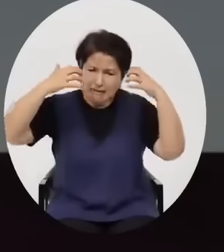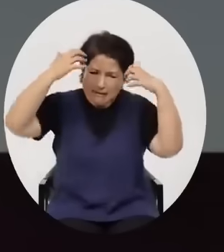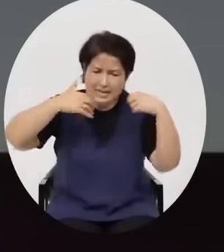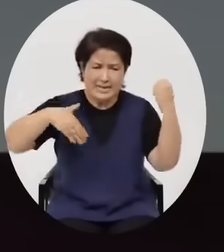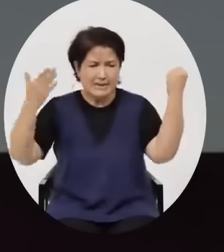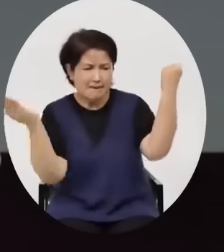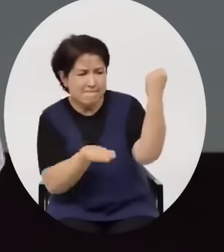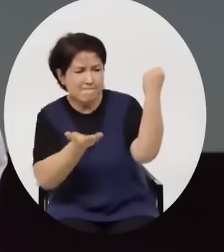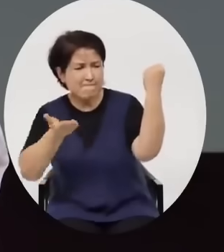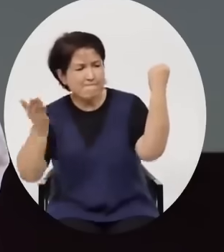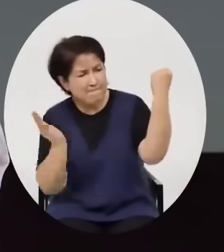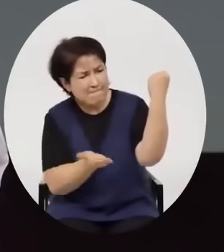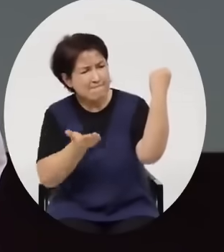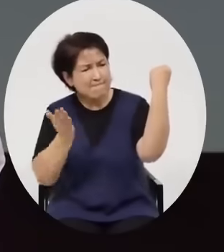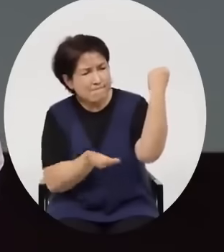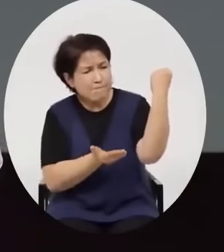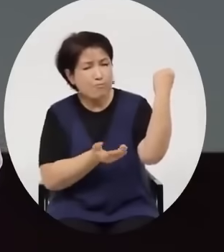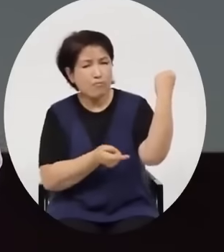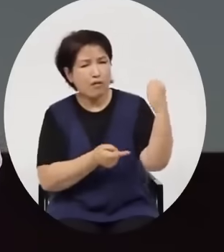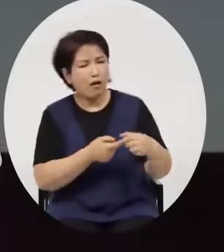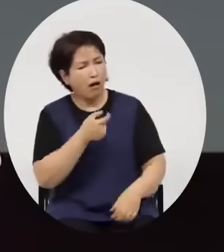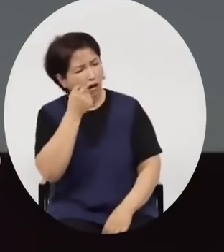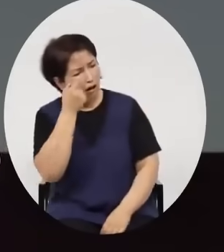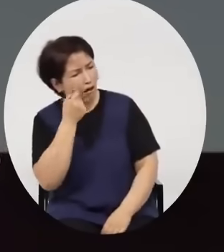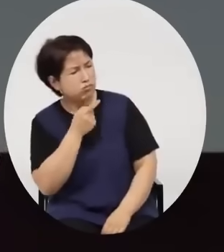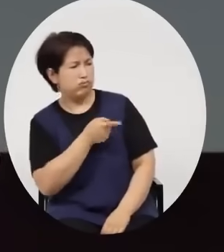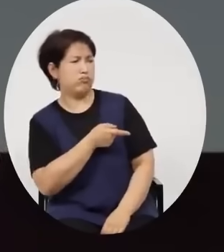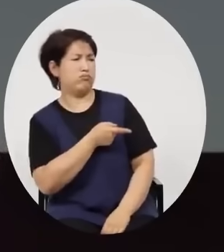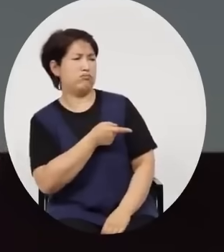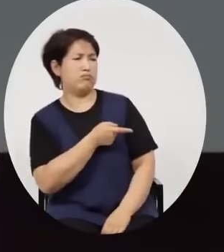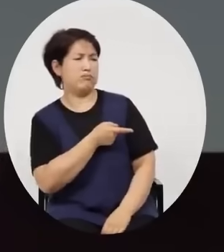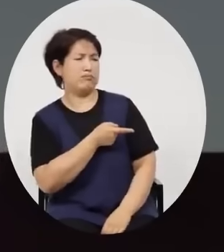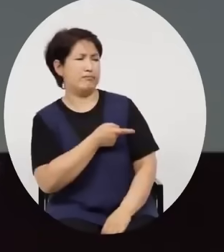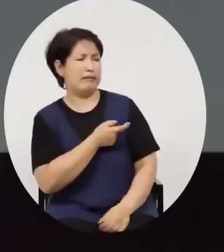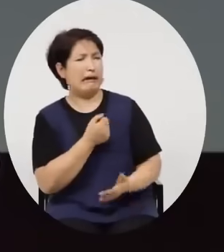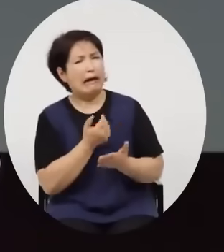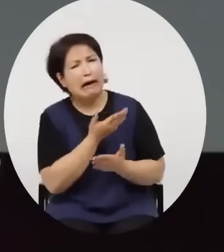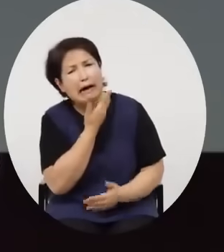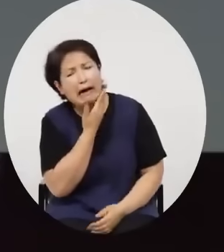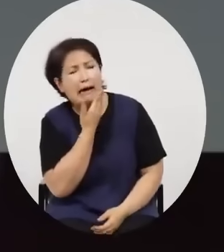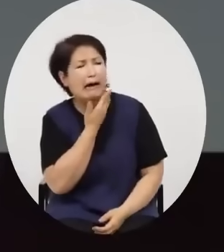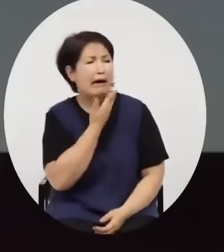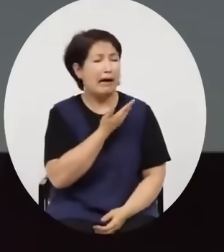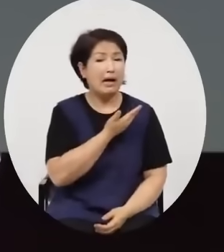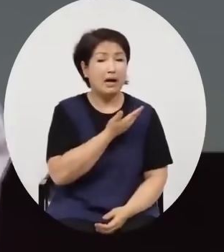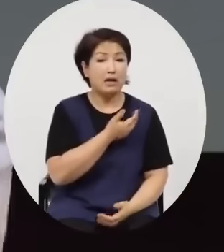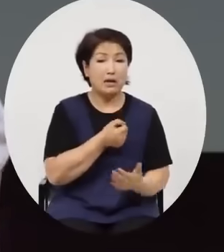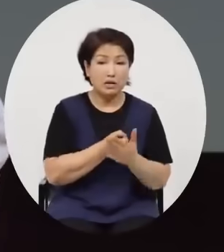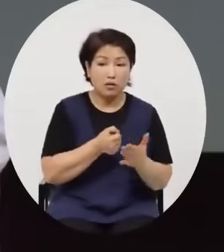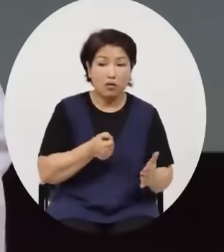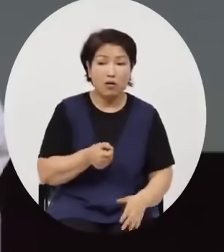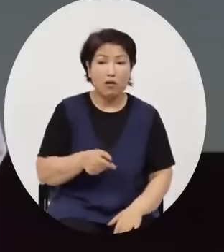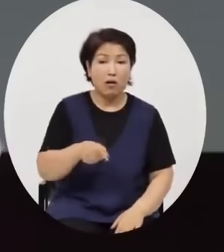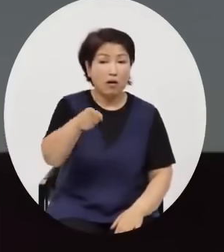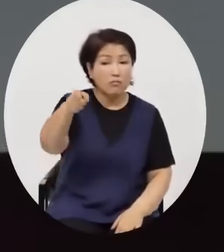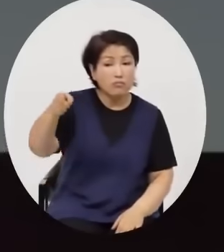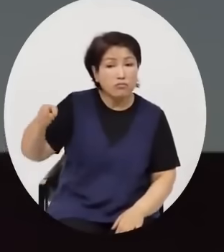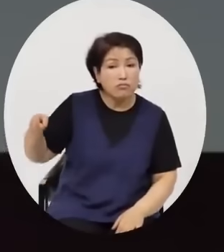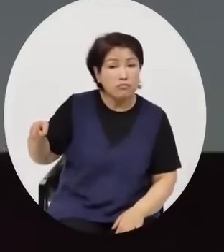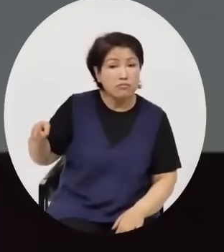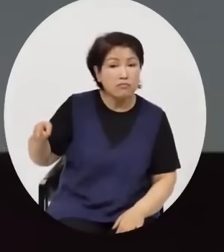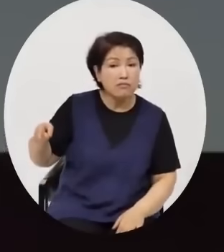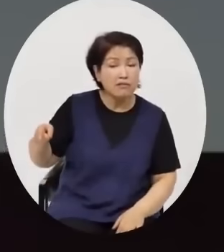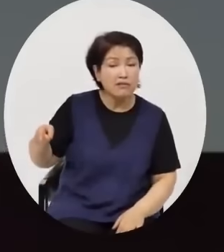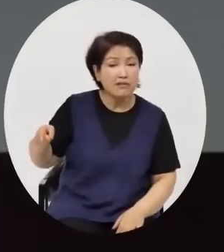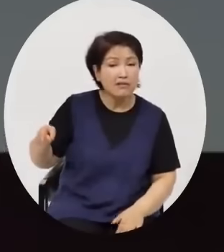하니까 불쌍해 보일까 불쌍해 안 보일까? 불쌍해 보이니까 그분들이 불쌍해 보이니까 하는